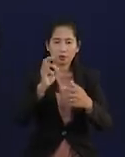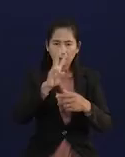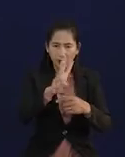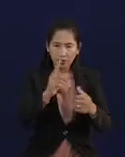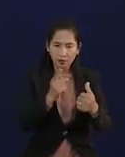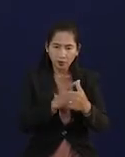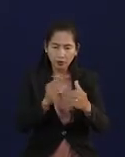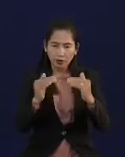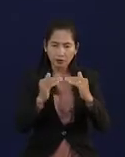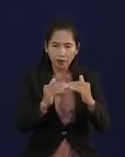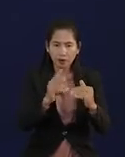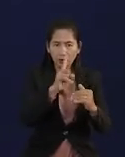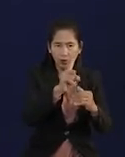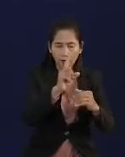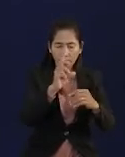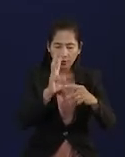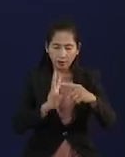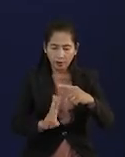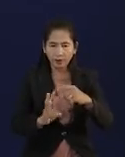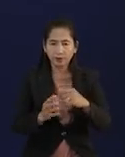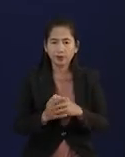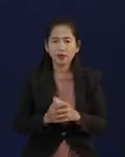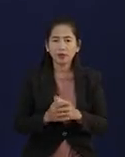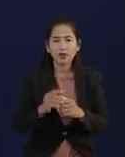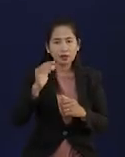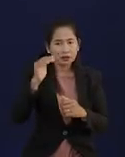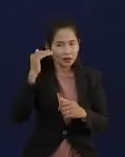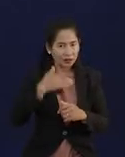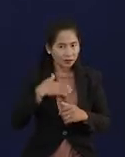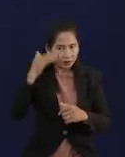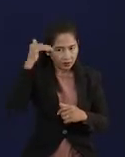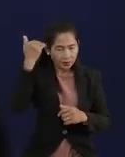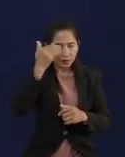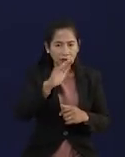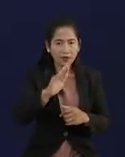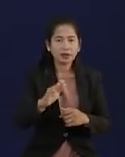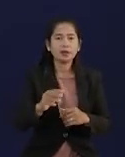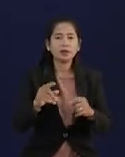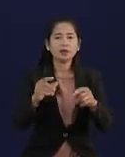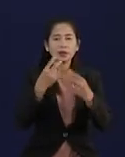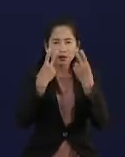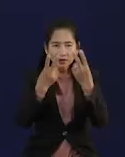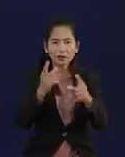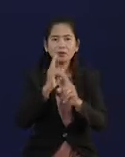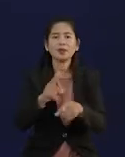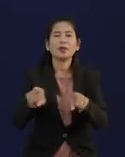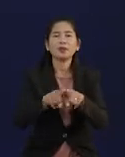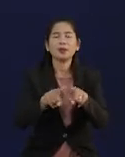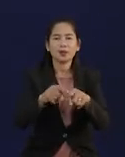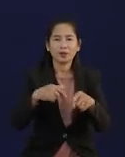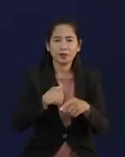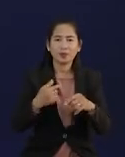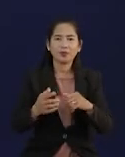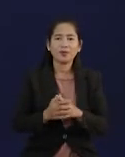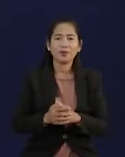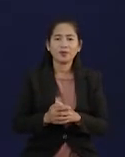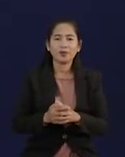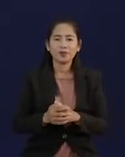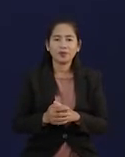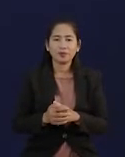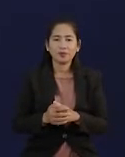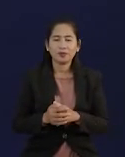đá xma nâng mùi phía bầy. Nhạc rưu xong khâm tha côn tình ọc nế. Có khơi chùm lại đôi nhạc rưu đài,